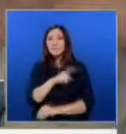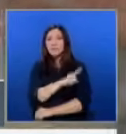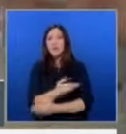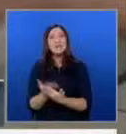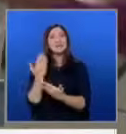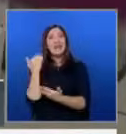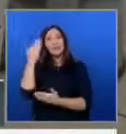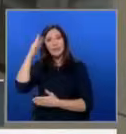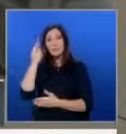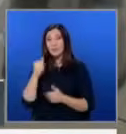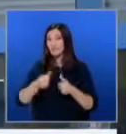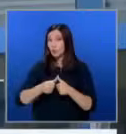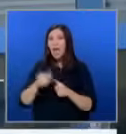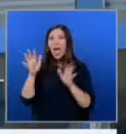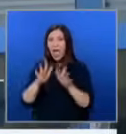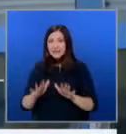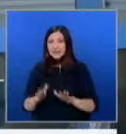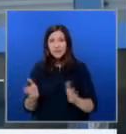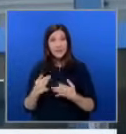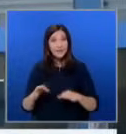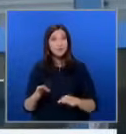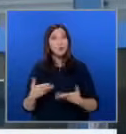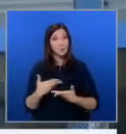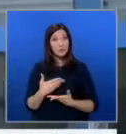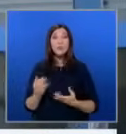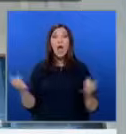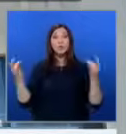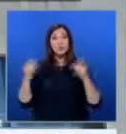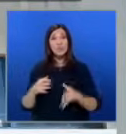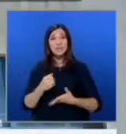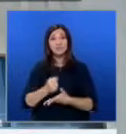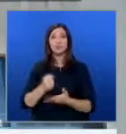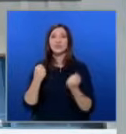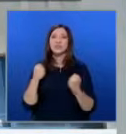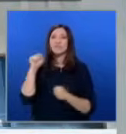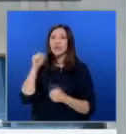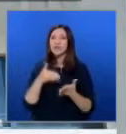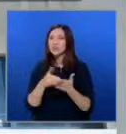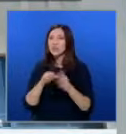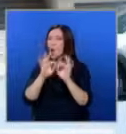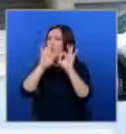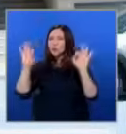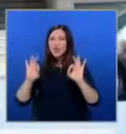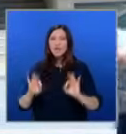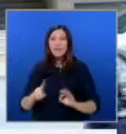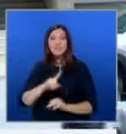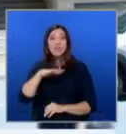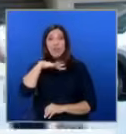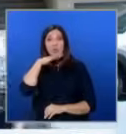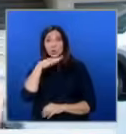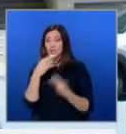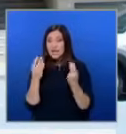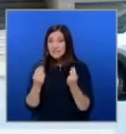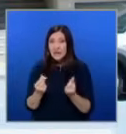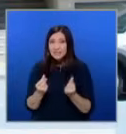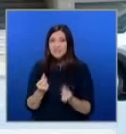юли, а през есента ще стане ясно дали е необходима актуализация на бюджета на Здравната каса заради очертаващия се недостиг и на